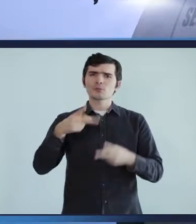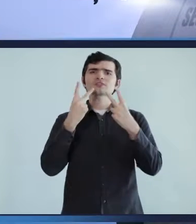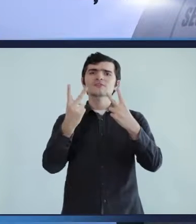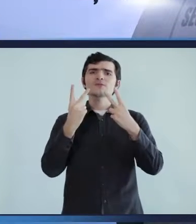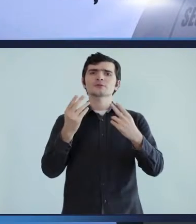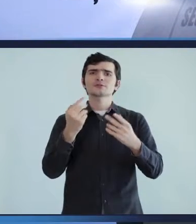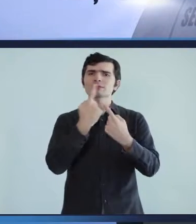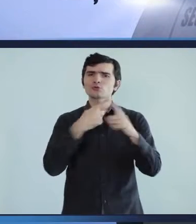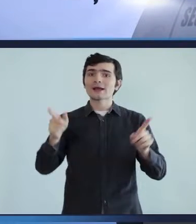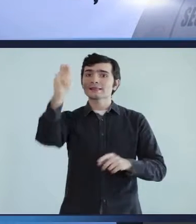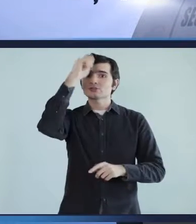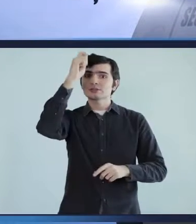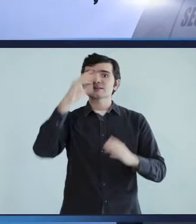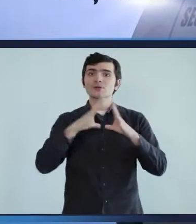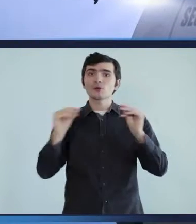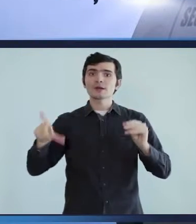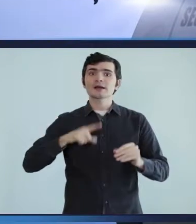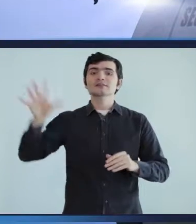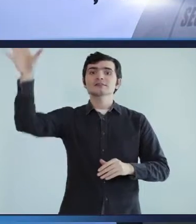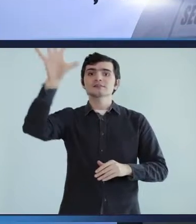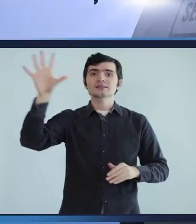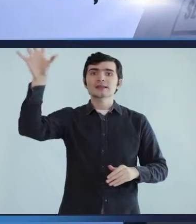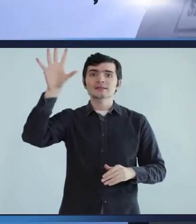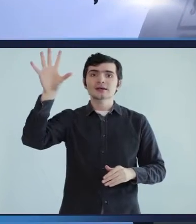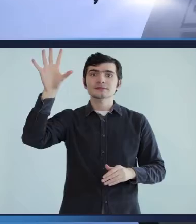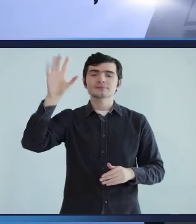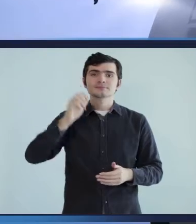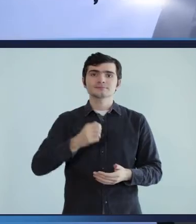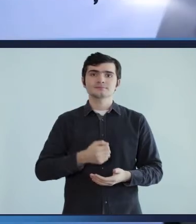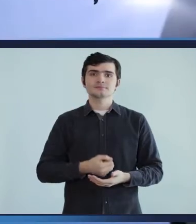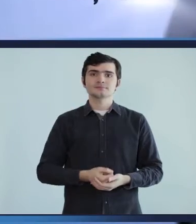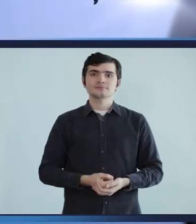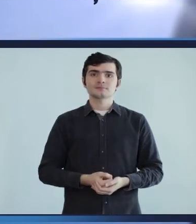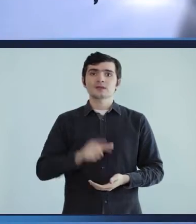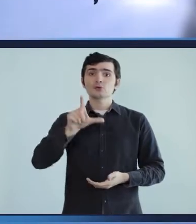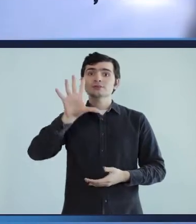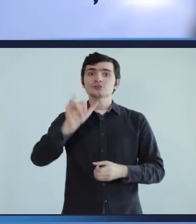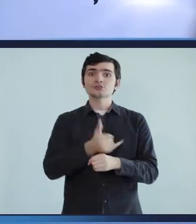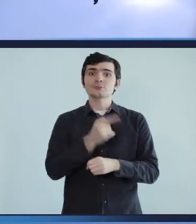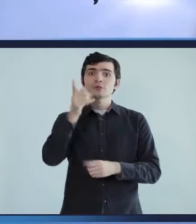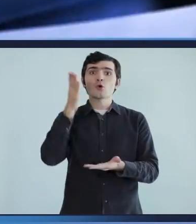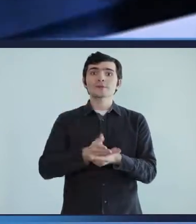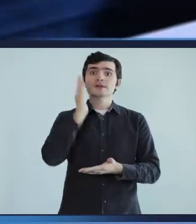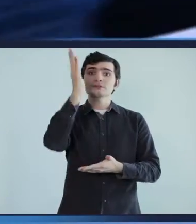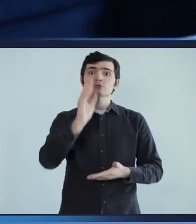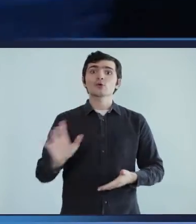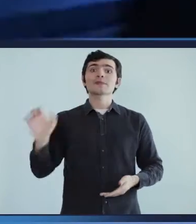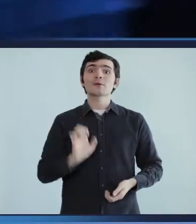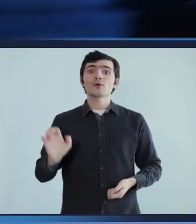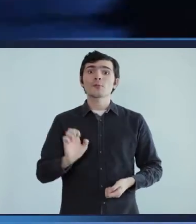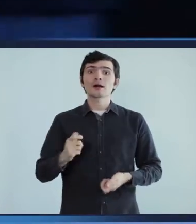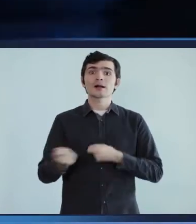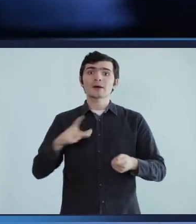pot fi folosite numai de cetățenii români aflați sau domiciliați în străinătate. Pe 25 mai îți